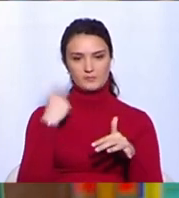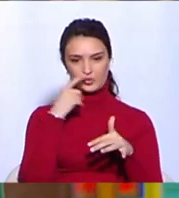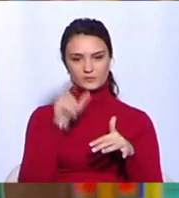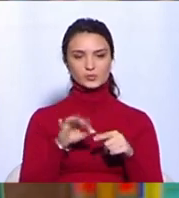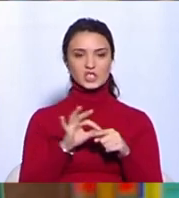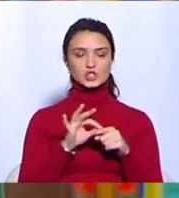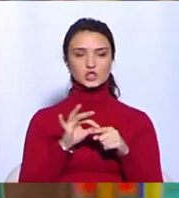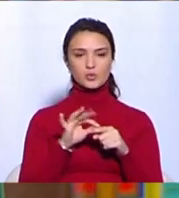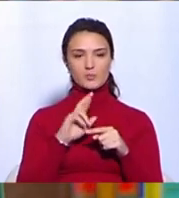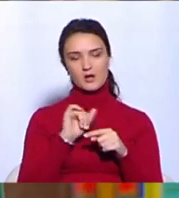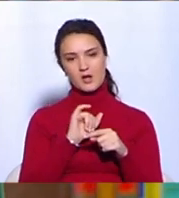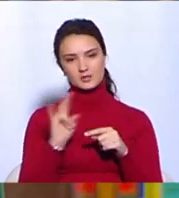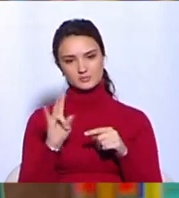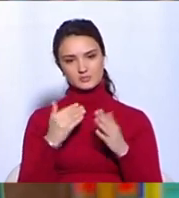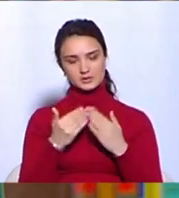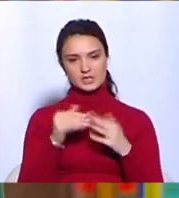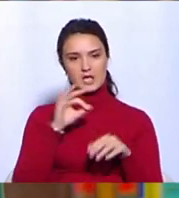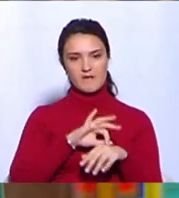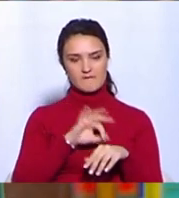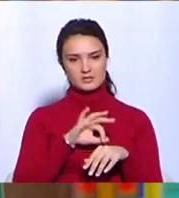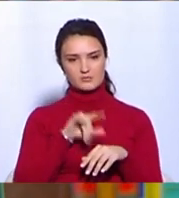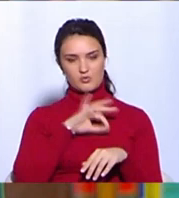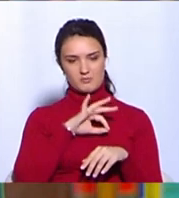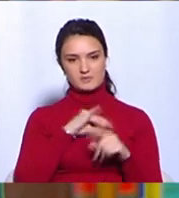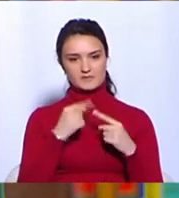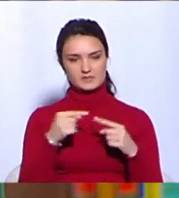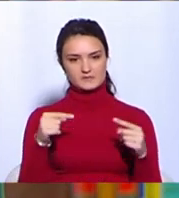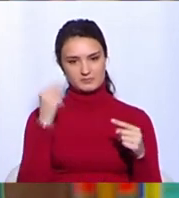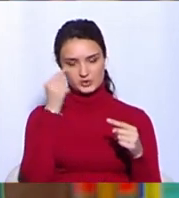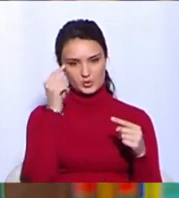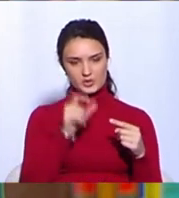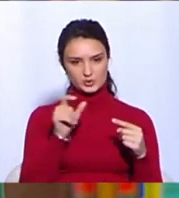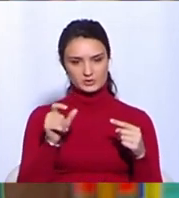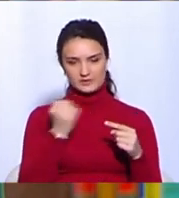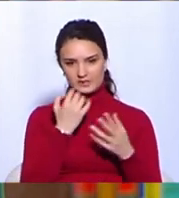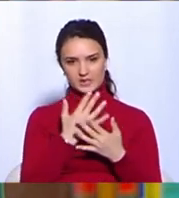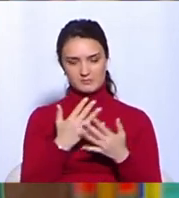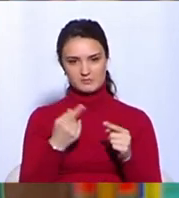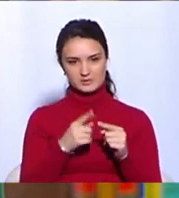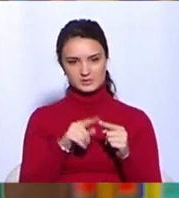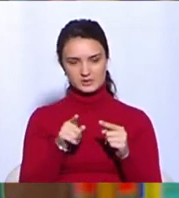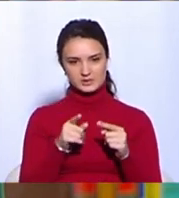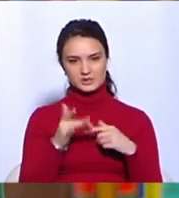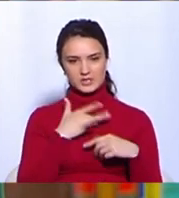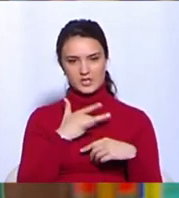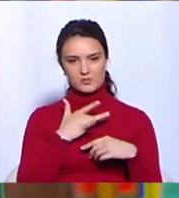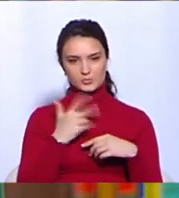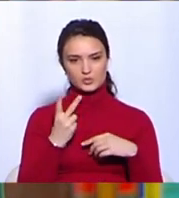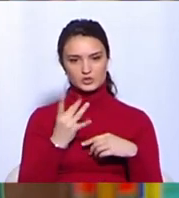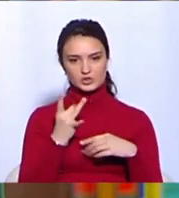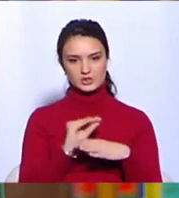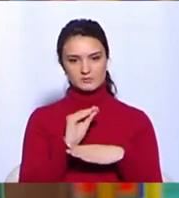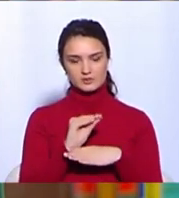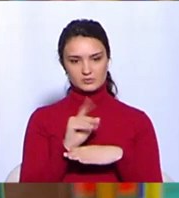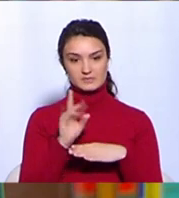პიროვნული აშლილობა, ან ავადმყოფობა, სხვადასხვა ფსიქოაქტიური ნივთიერებების, დაახლოებით ორჯერ